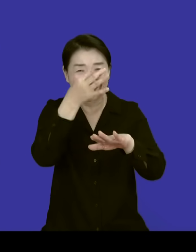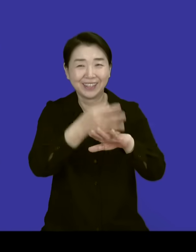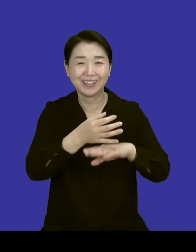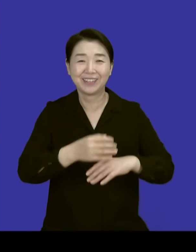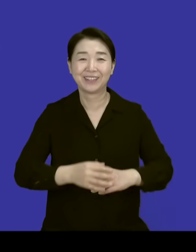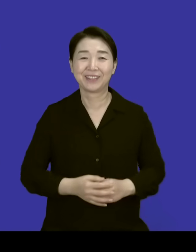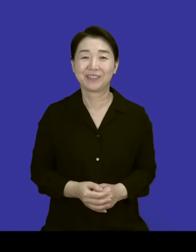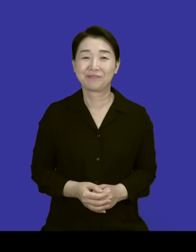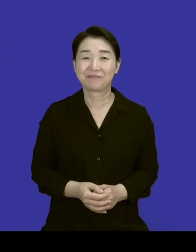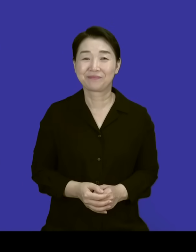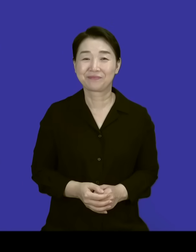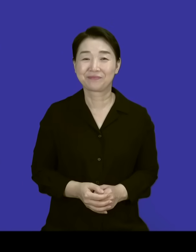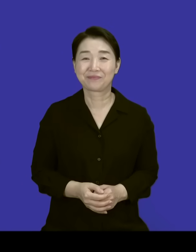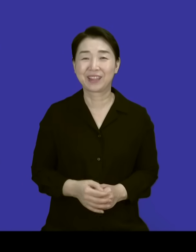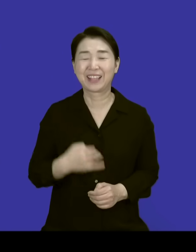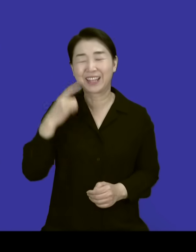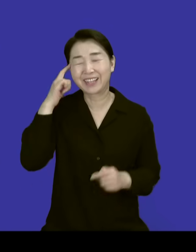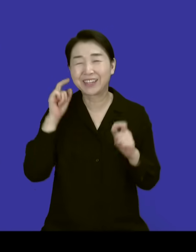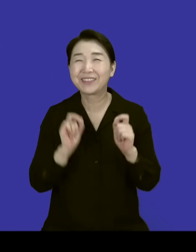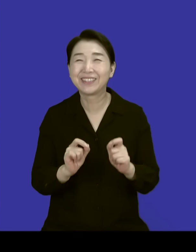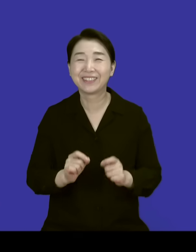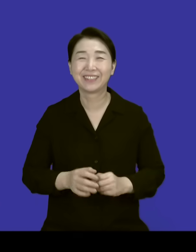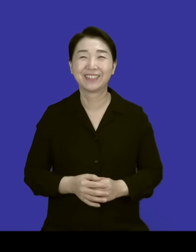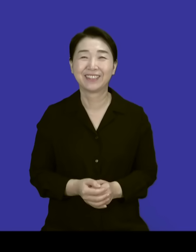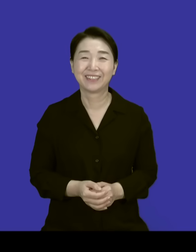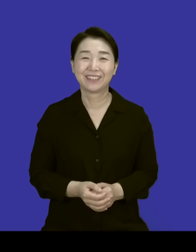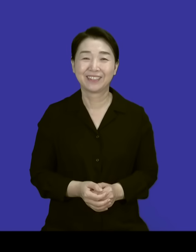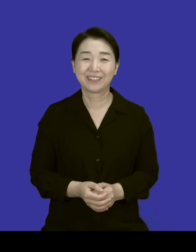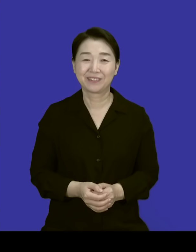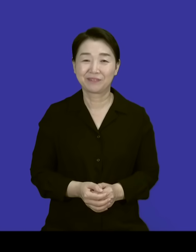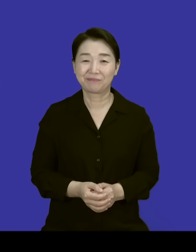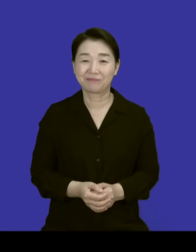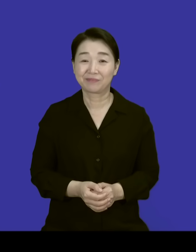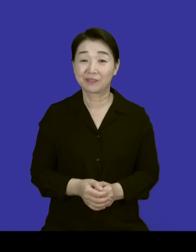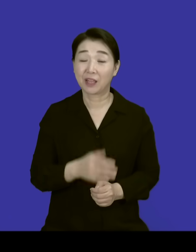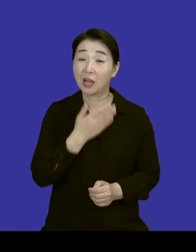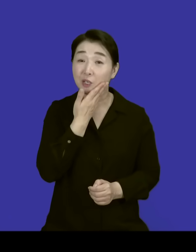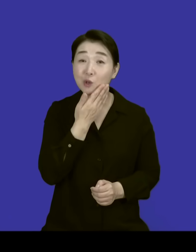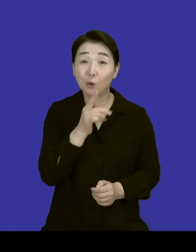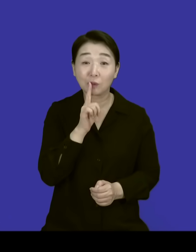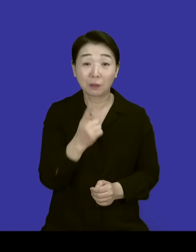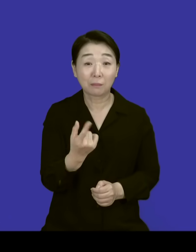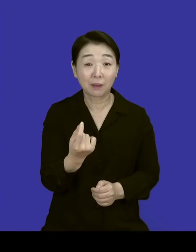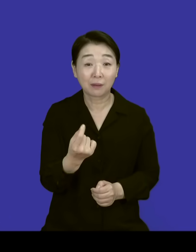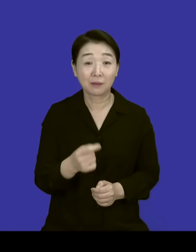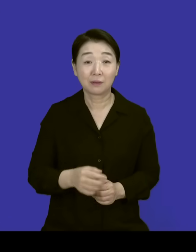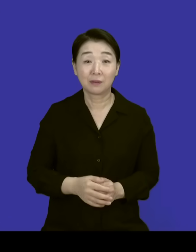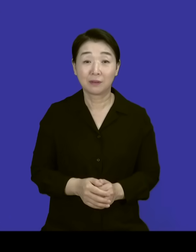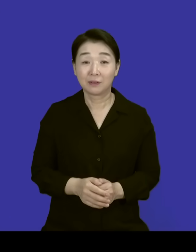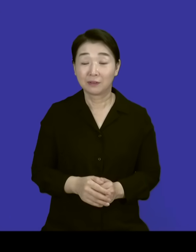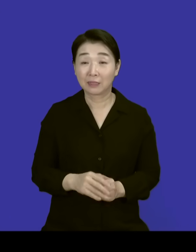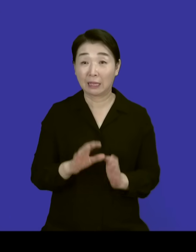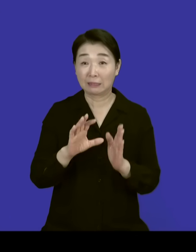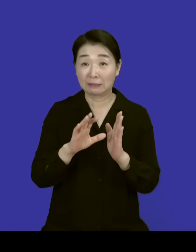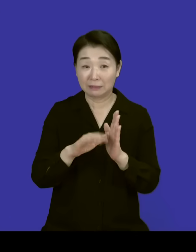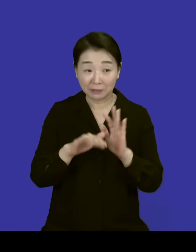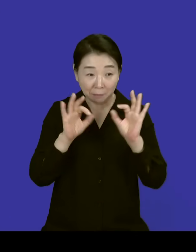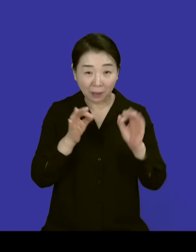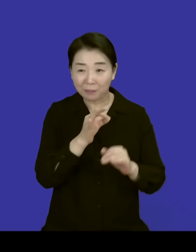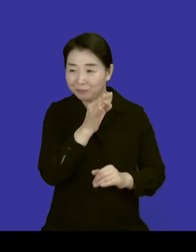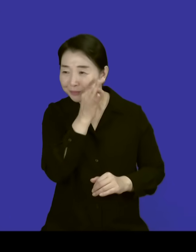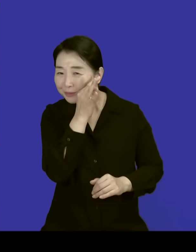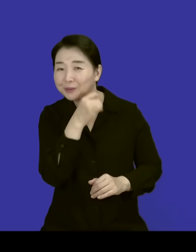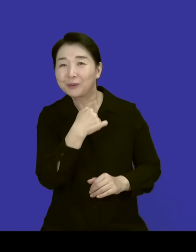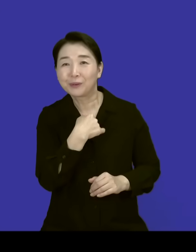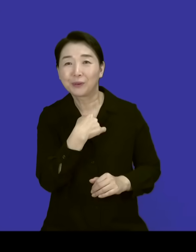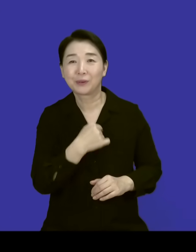죄송합니다. 제가 생각을 잘 안 하고 네. 되게 예. 귀엽다 하시더라고요. 예. 뭐 저는 근데 부끄럽죠 그때 보면. 근데